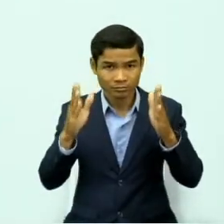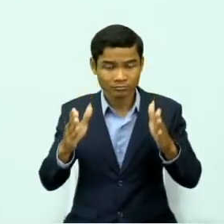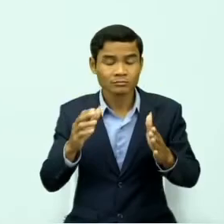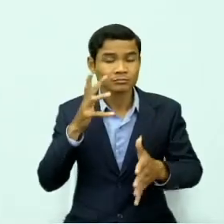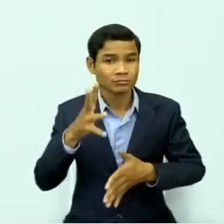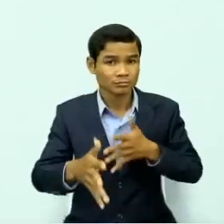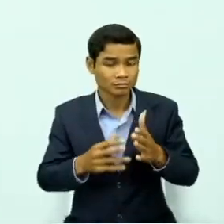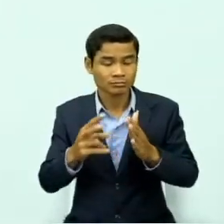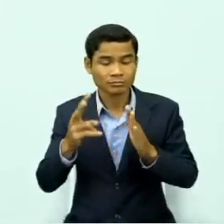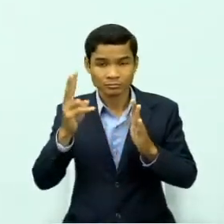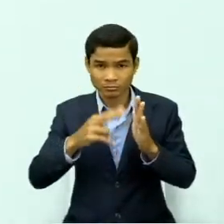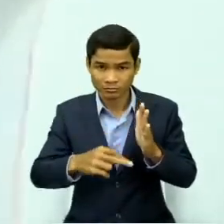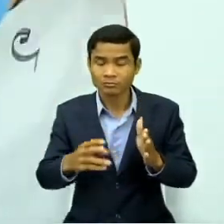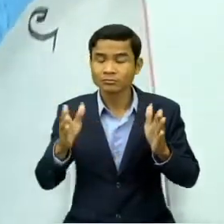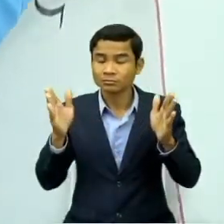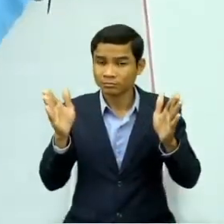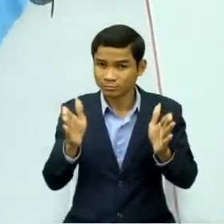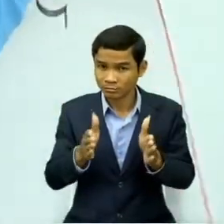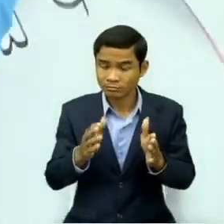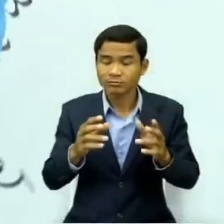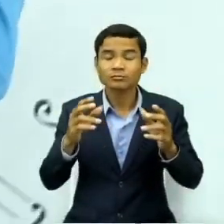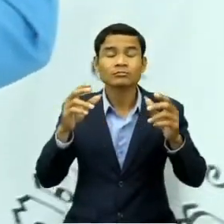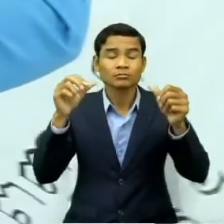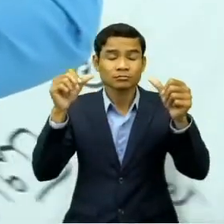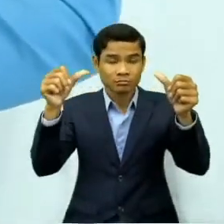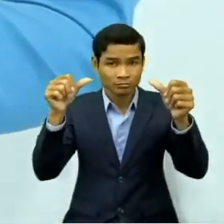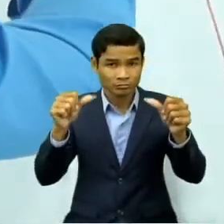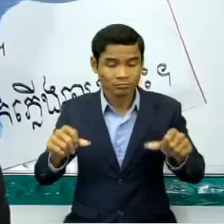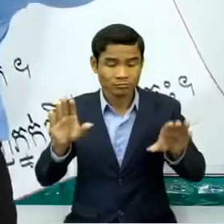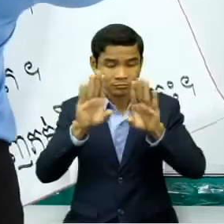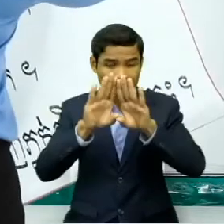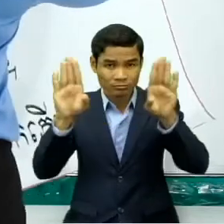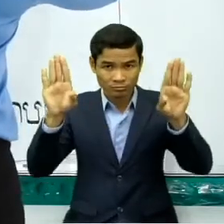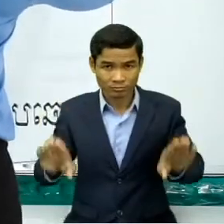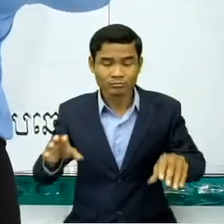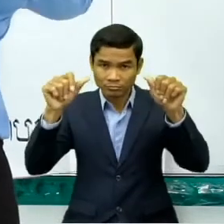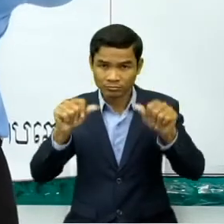bọt tạm đó con bằng tụt tí hỏi hỏi